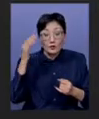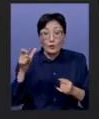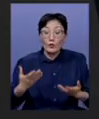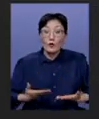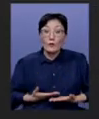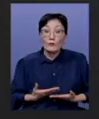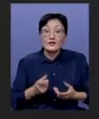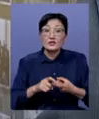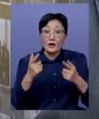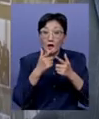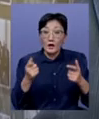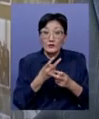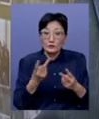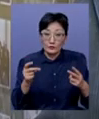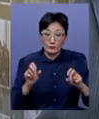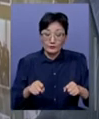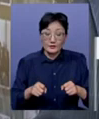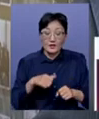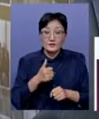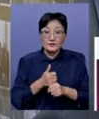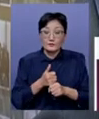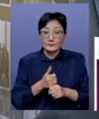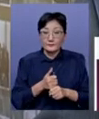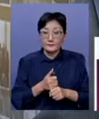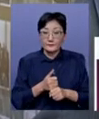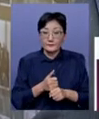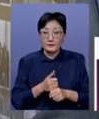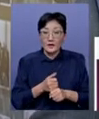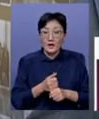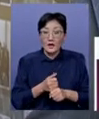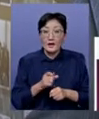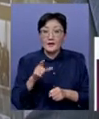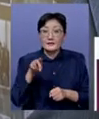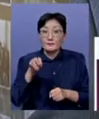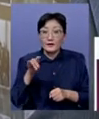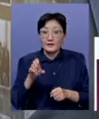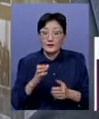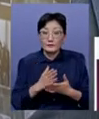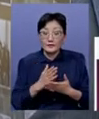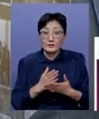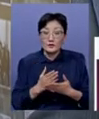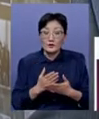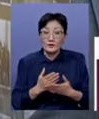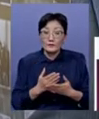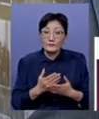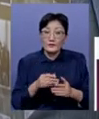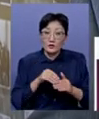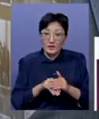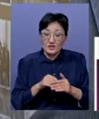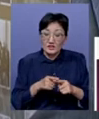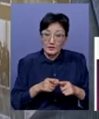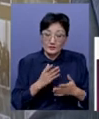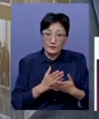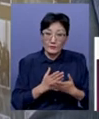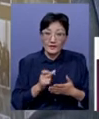жайлы ақпар ала алады. Негізгі саны 3214 экспонат бар. Қазір соның қор сақтауында жартысы тұр,